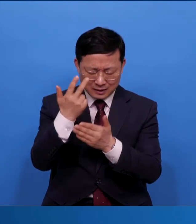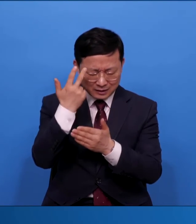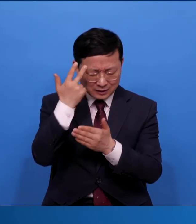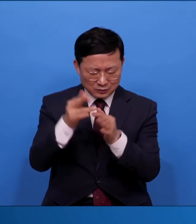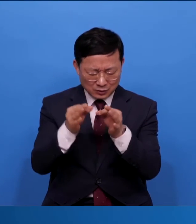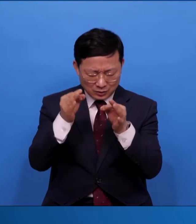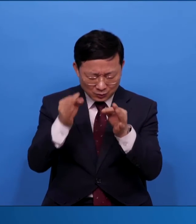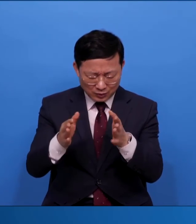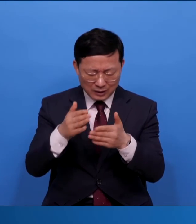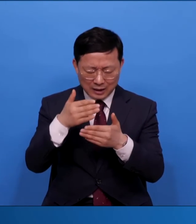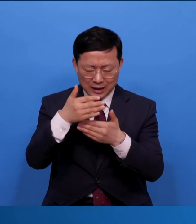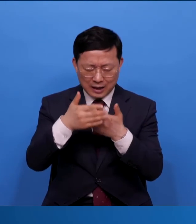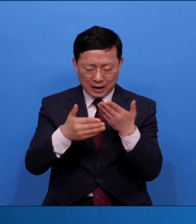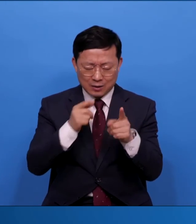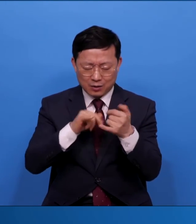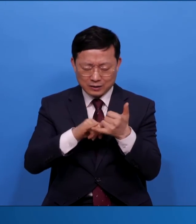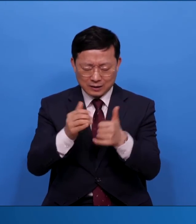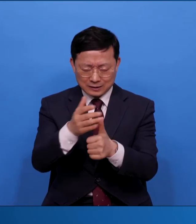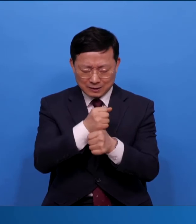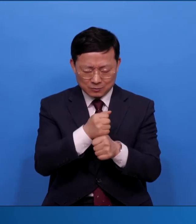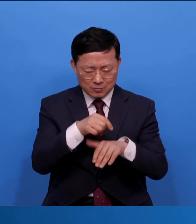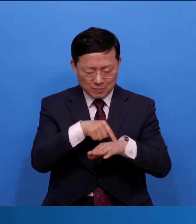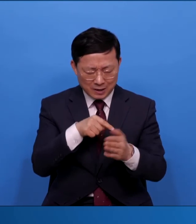말씀을 정리하게 하심을 감사드립니다.